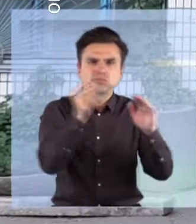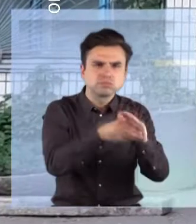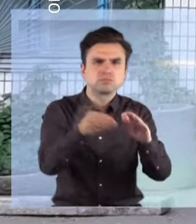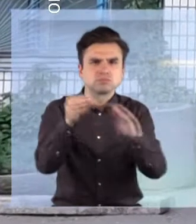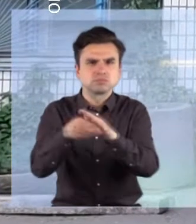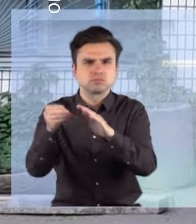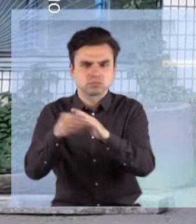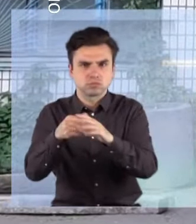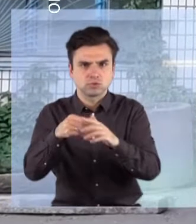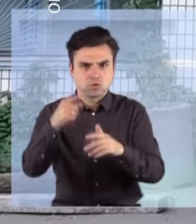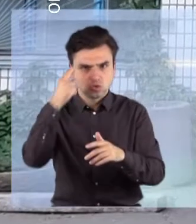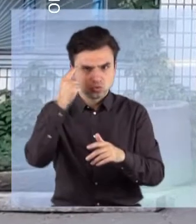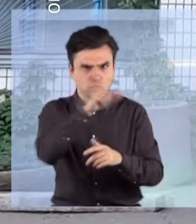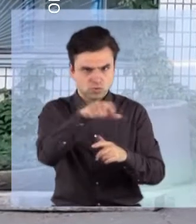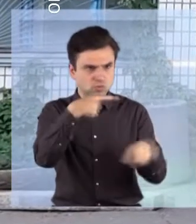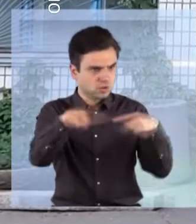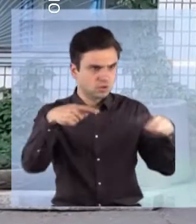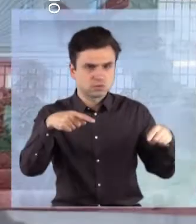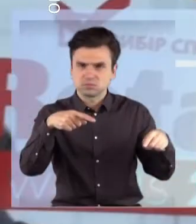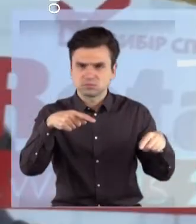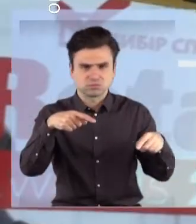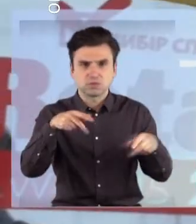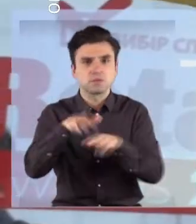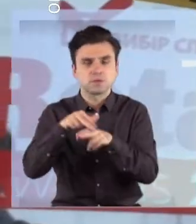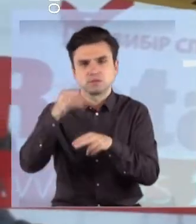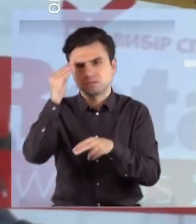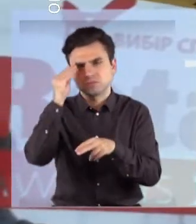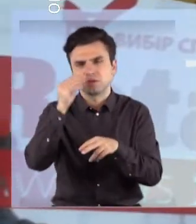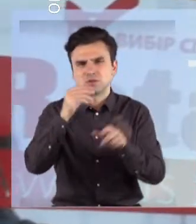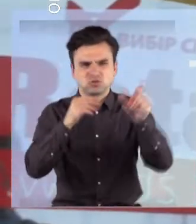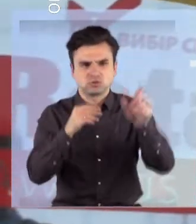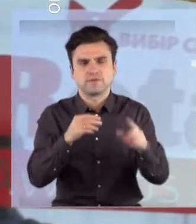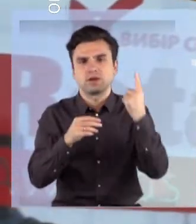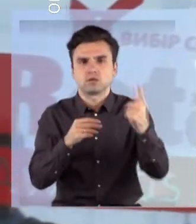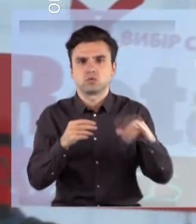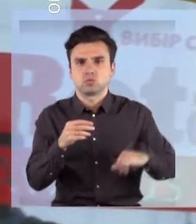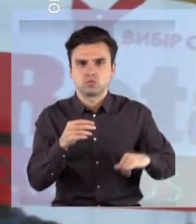2019-го. Бомбу шукали у вишах, лікарнях, торговельно-розважальних центрах